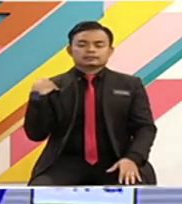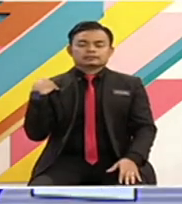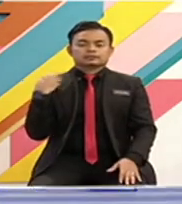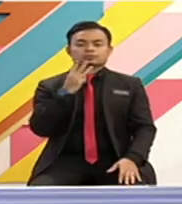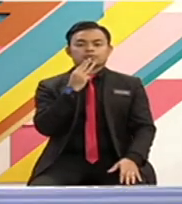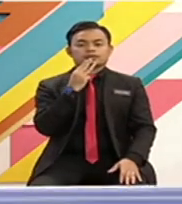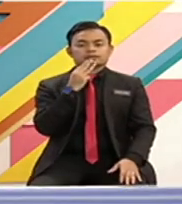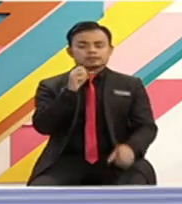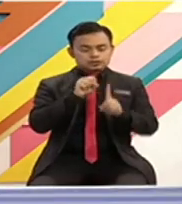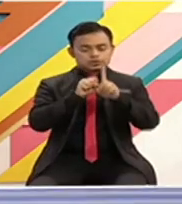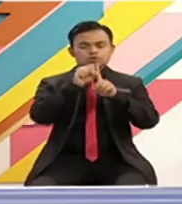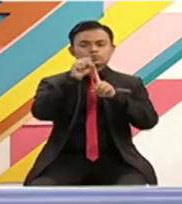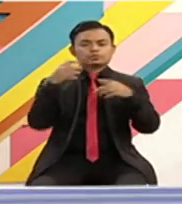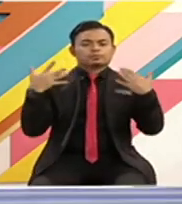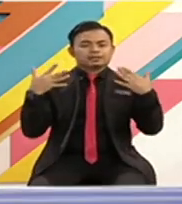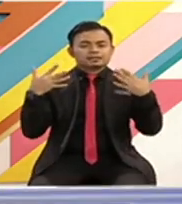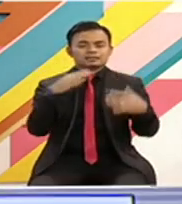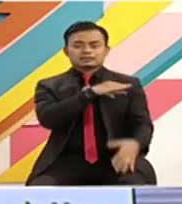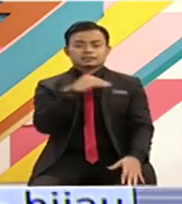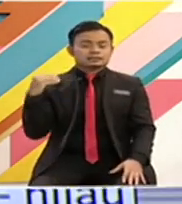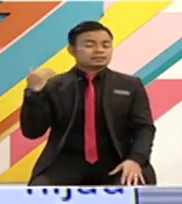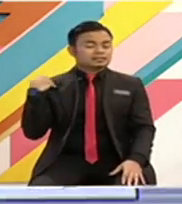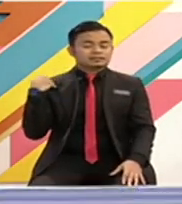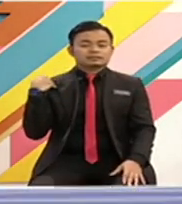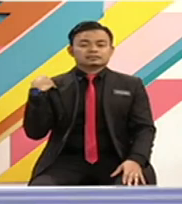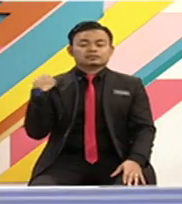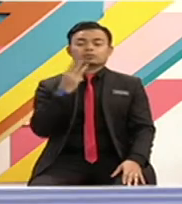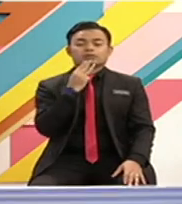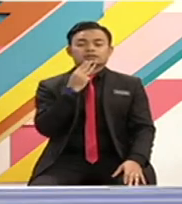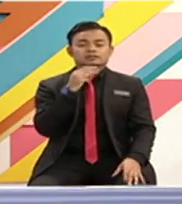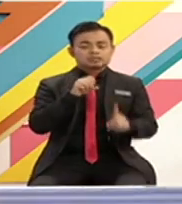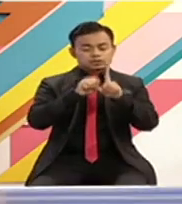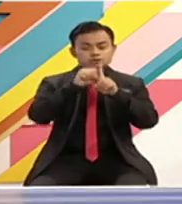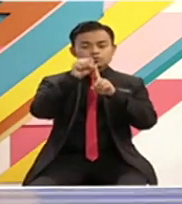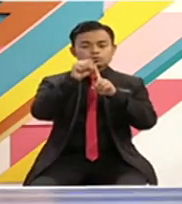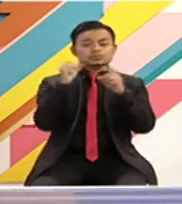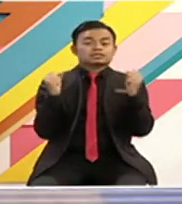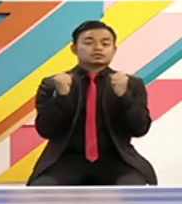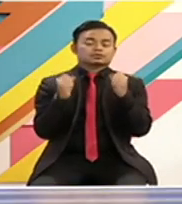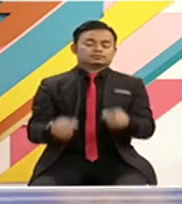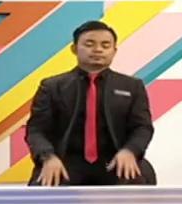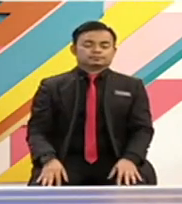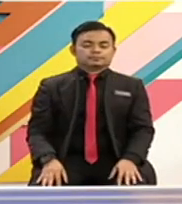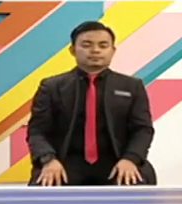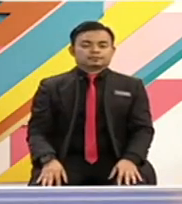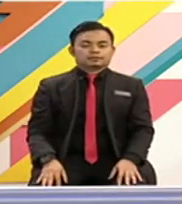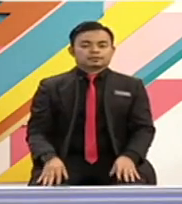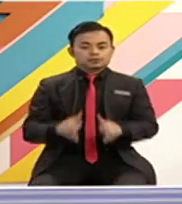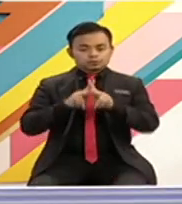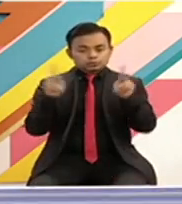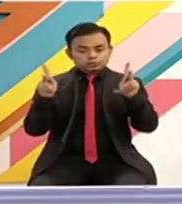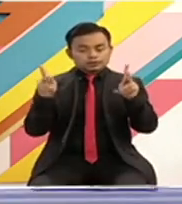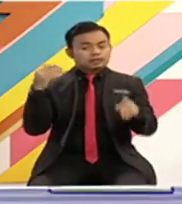kontrol wondene akan wujud apabila kita menggandengkan warna bersuhu panas dan juga warna bersuhu sejuk